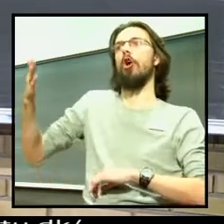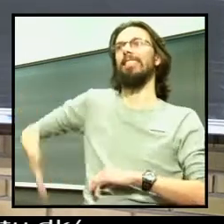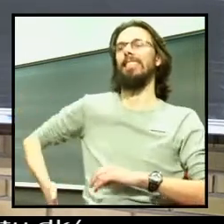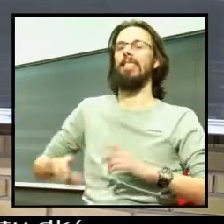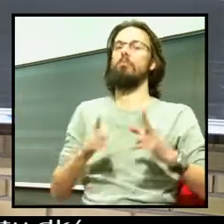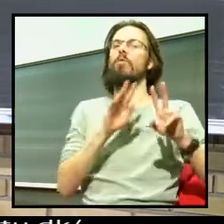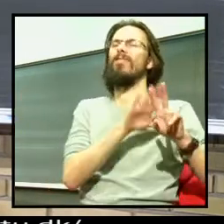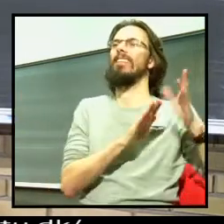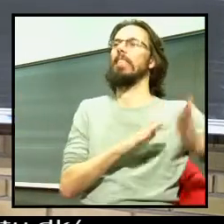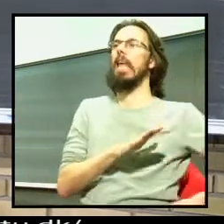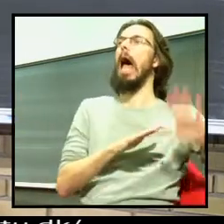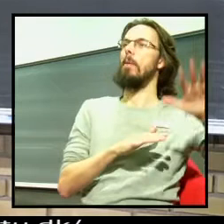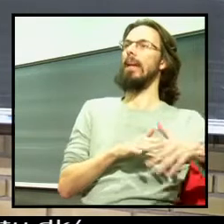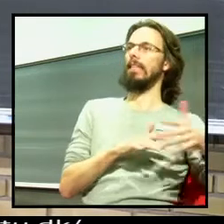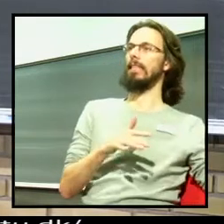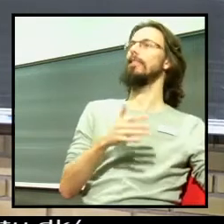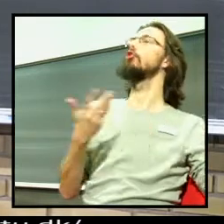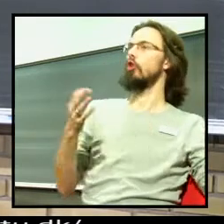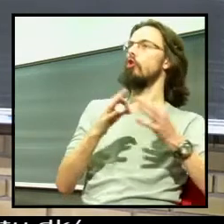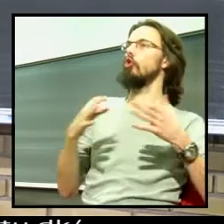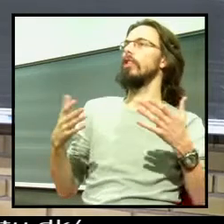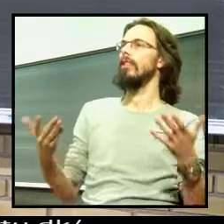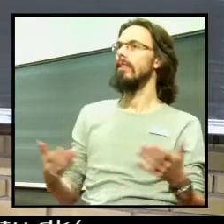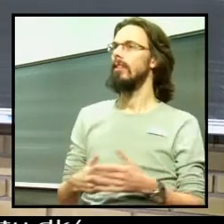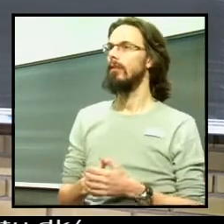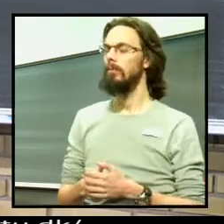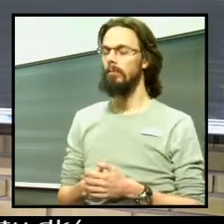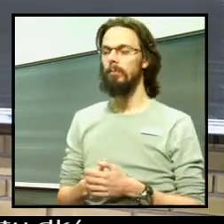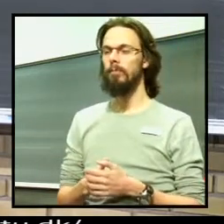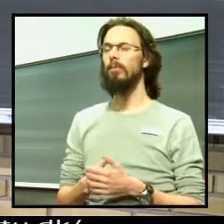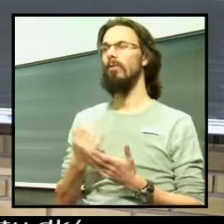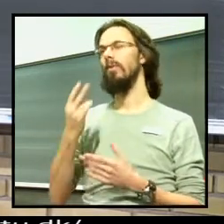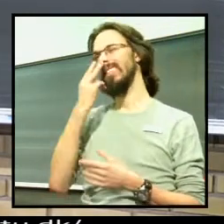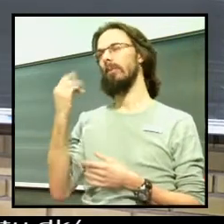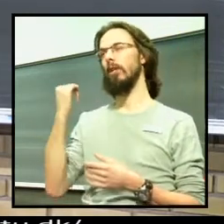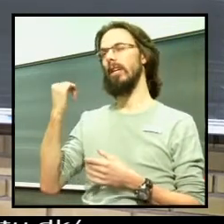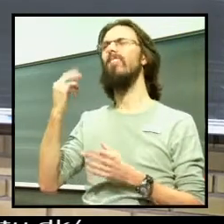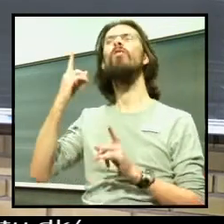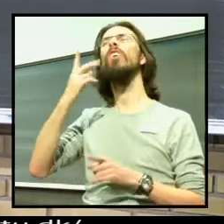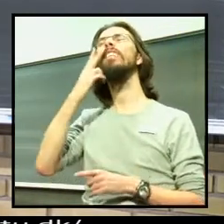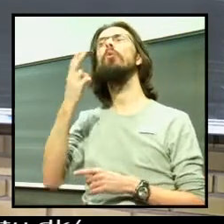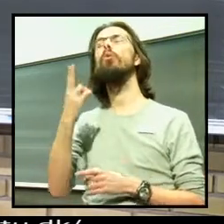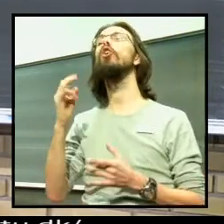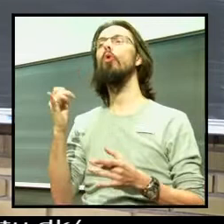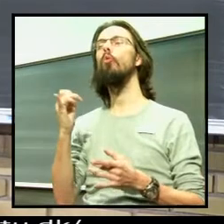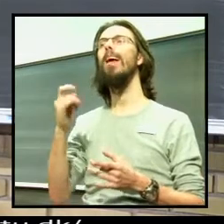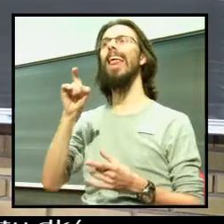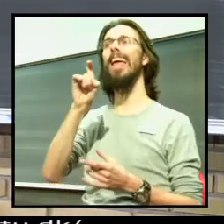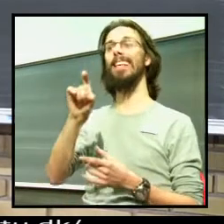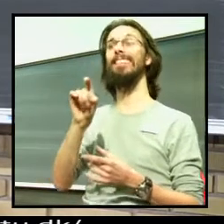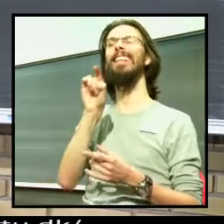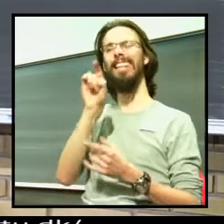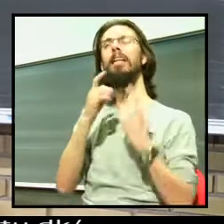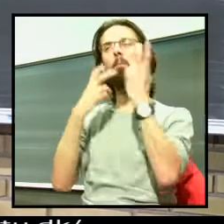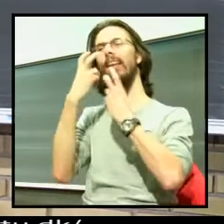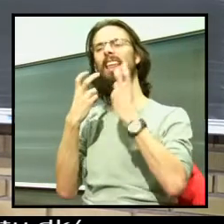matrix. Så lad os lige kigge på det her. Hvordan ser det ud? Jo, x er den, man leder